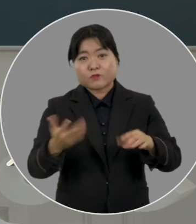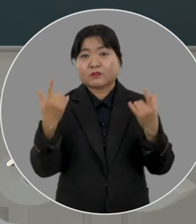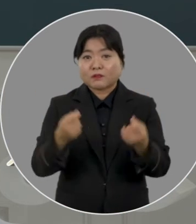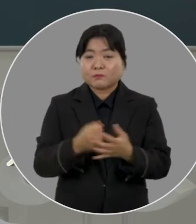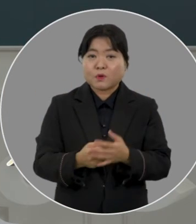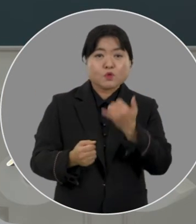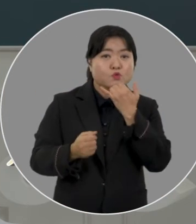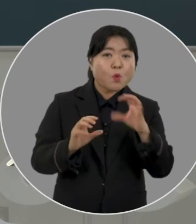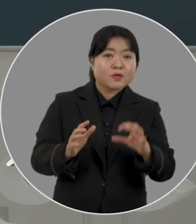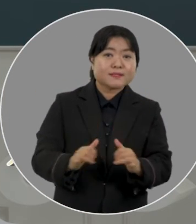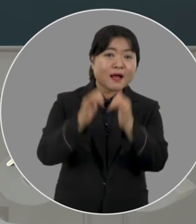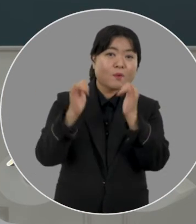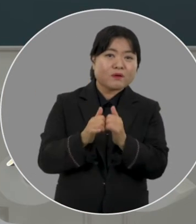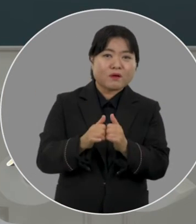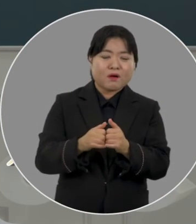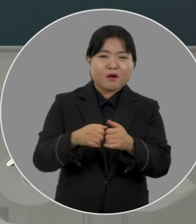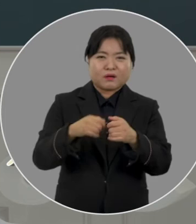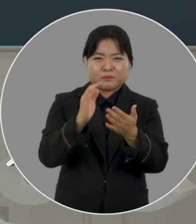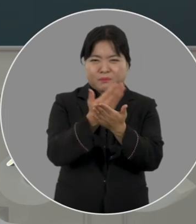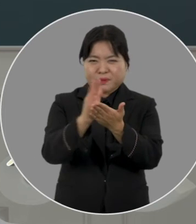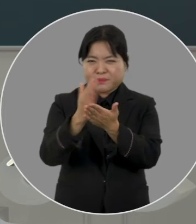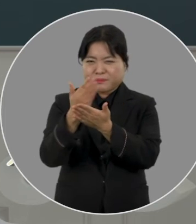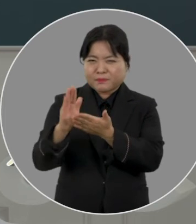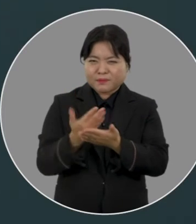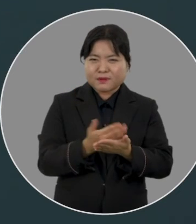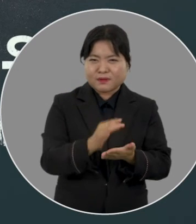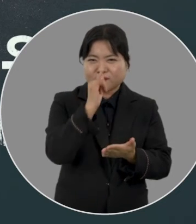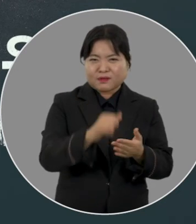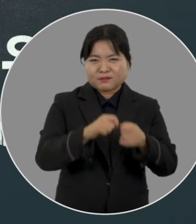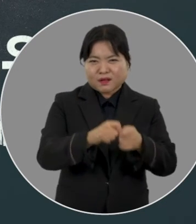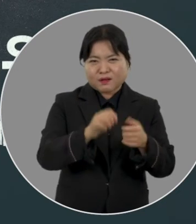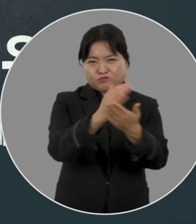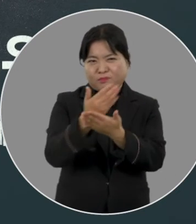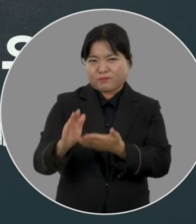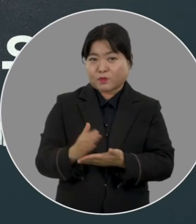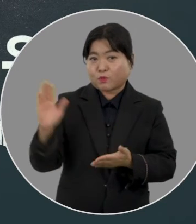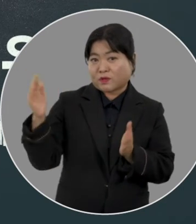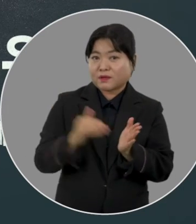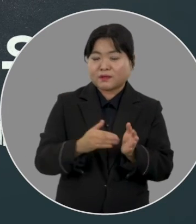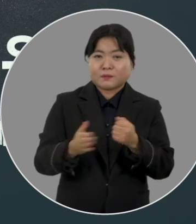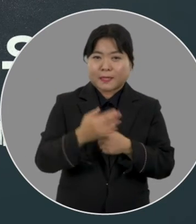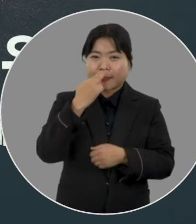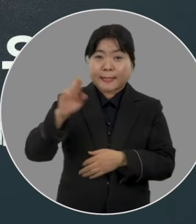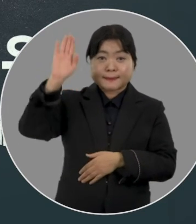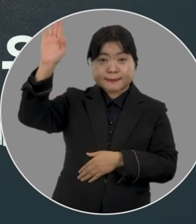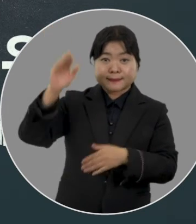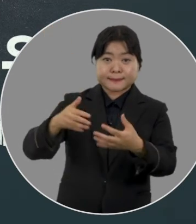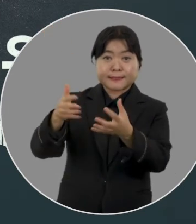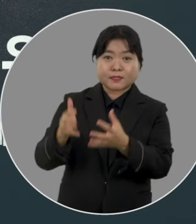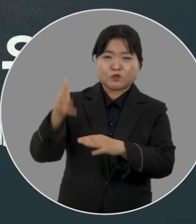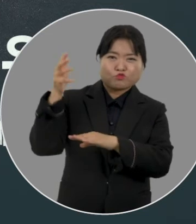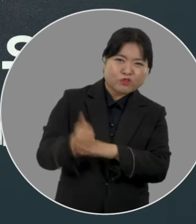독일 사회는 미세 분업이 이루어져 있었어요. 그래서 나치 당이 그 최종 해결, 곧